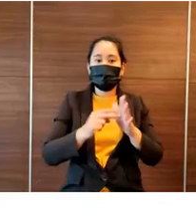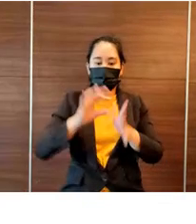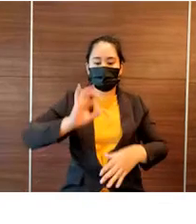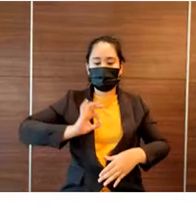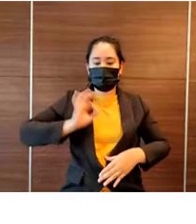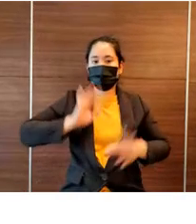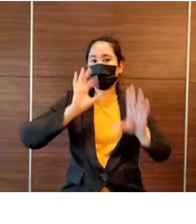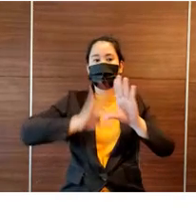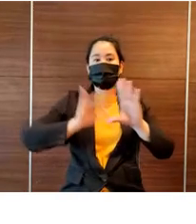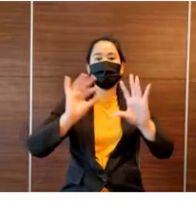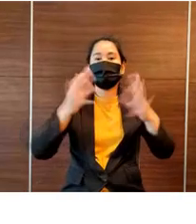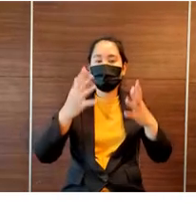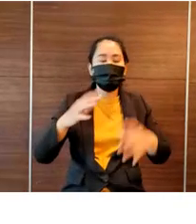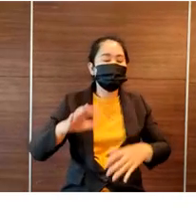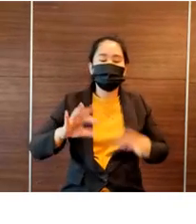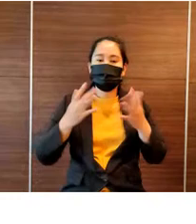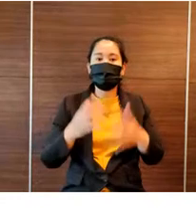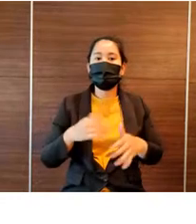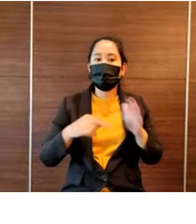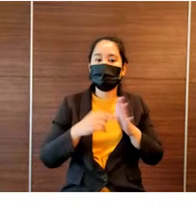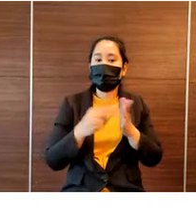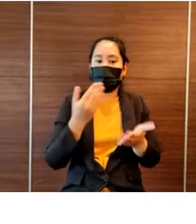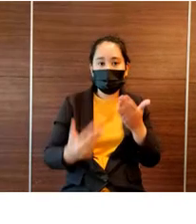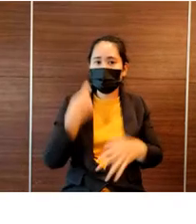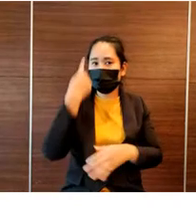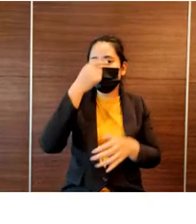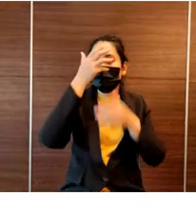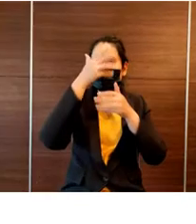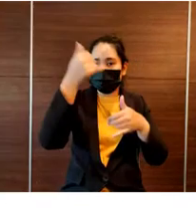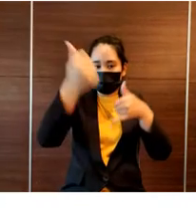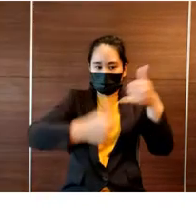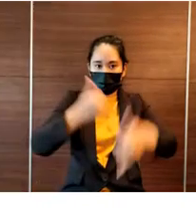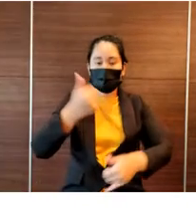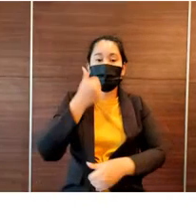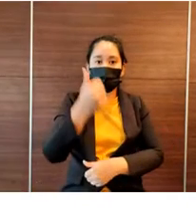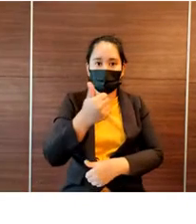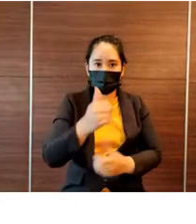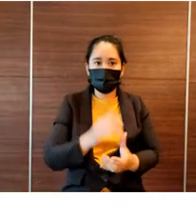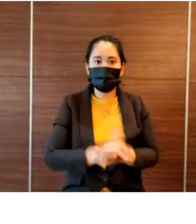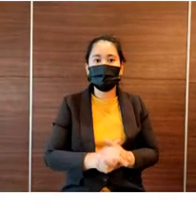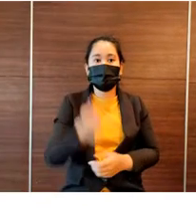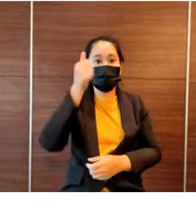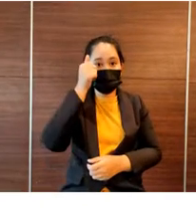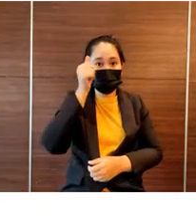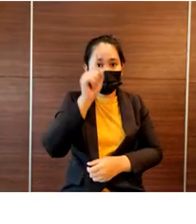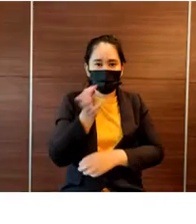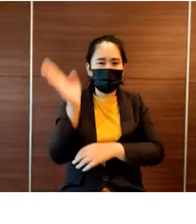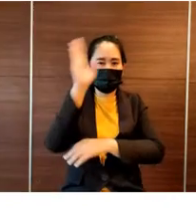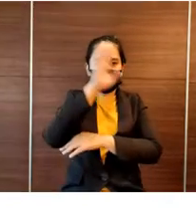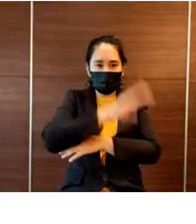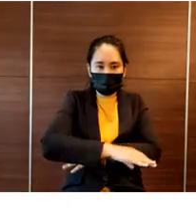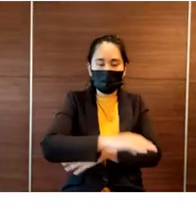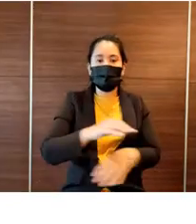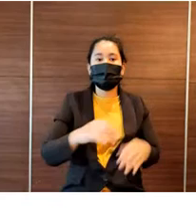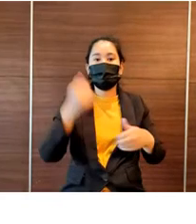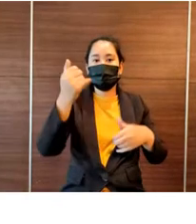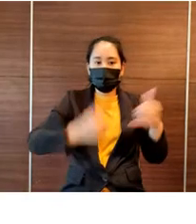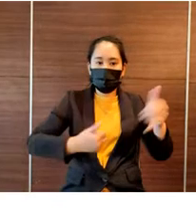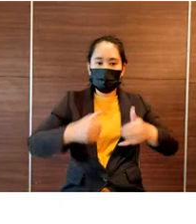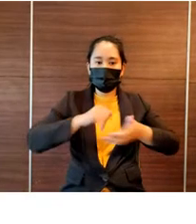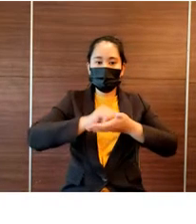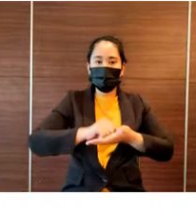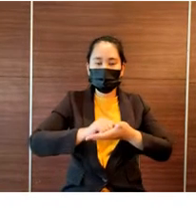ไม่ได้มีการรับสมาชิกสามารถ walk in เข้ามาได้เลยนะครับแต่ละวันที่เรามีเรื่องของบริการสุขภ